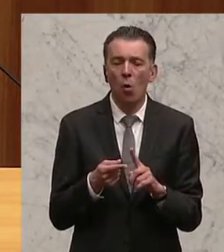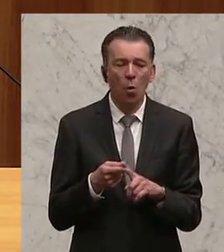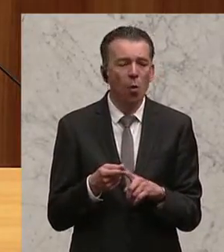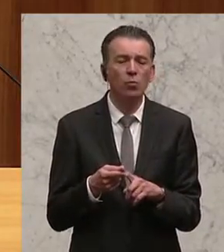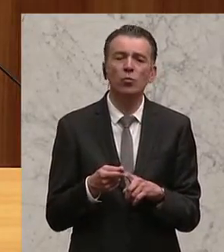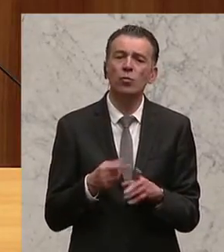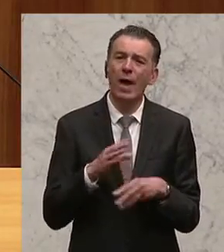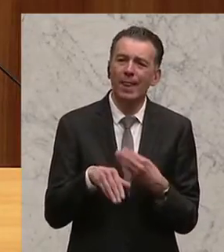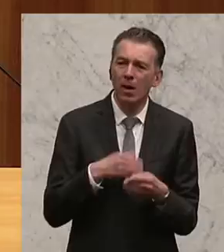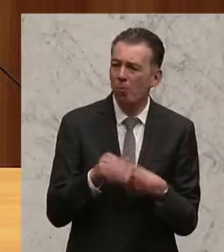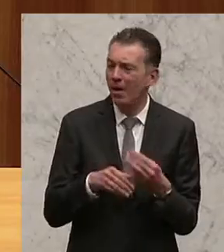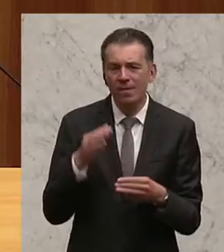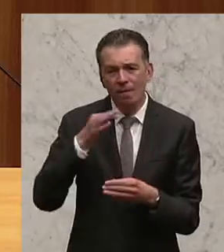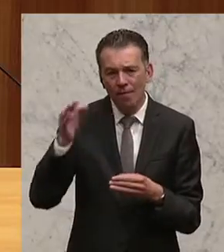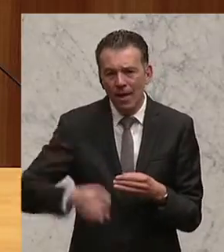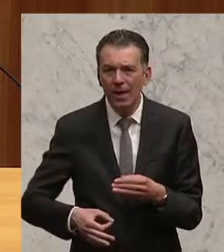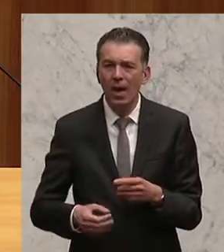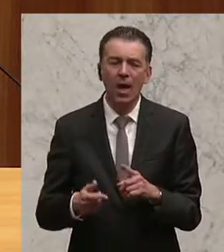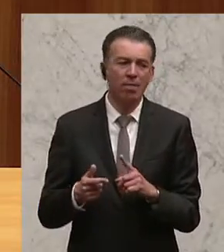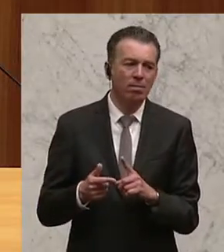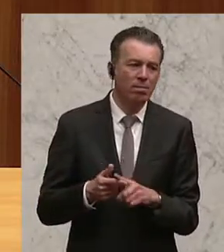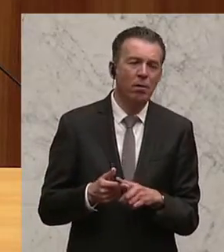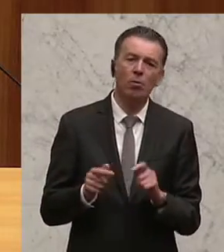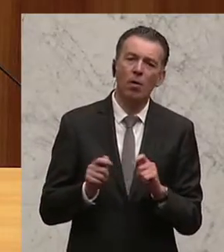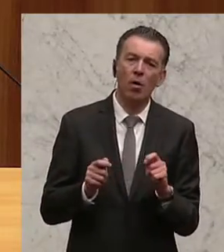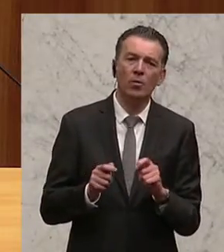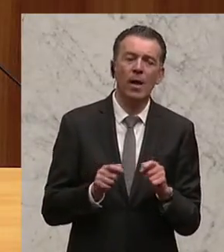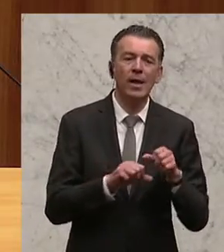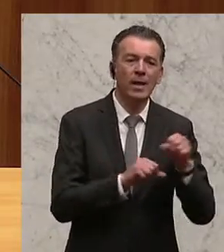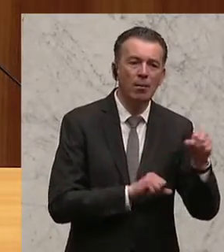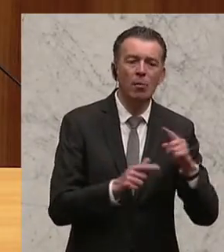der sicher den Anteil von Diplomierten und